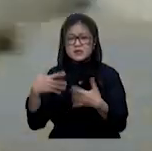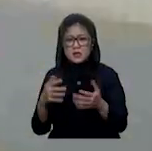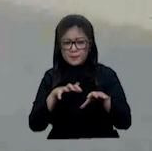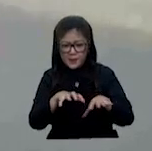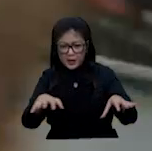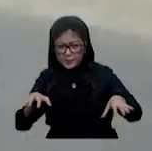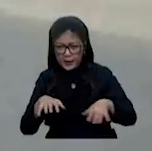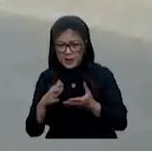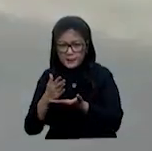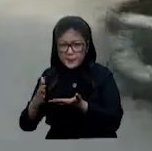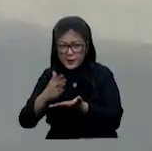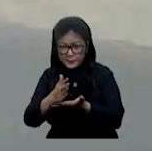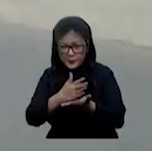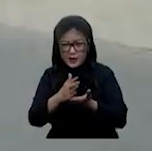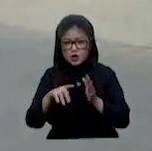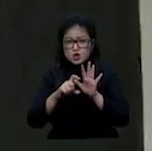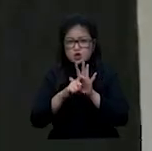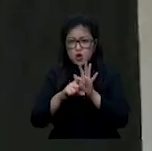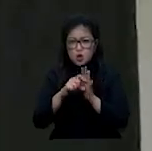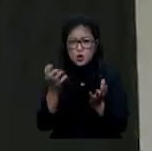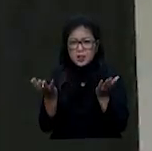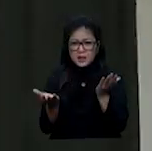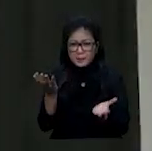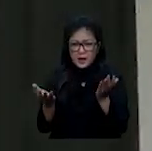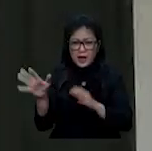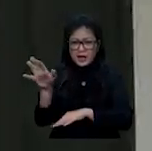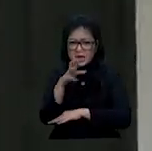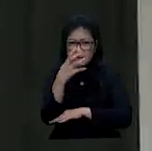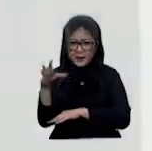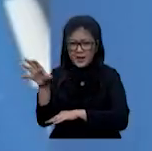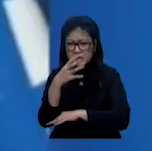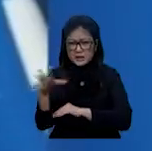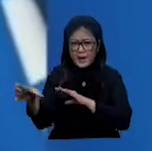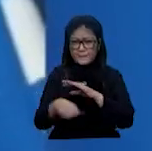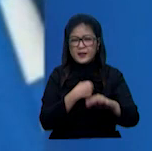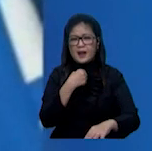dikirim berupa timbangan dan kipas angin digasak kawanan pencuri.